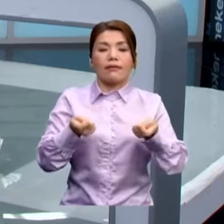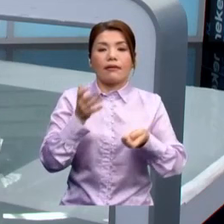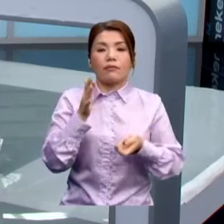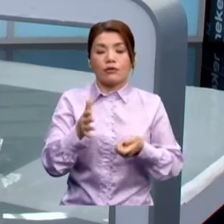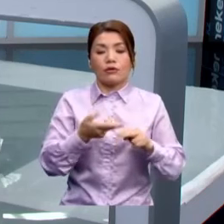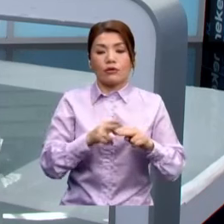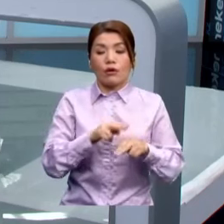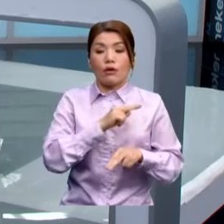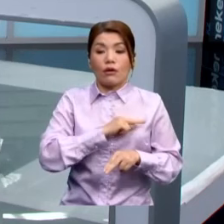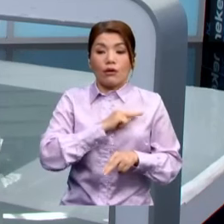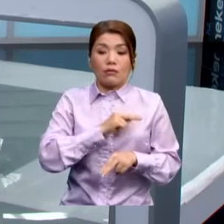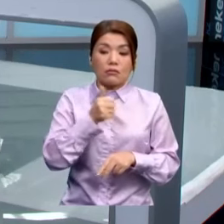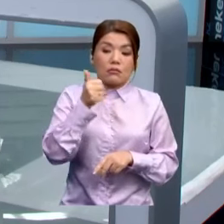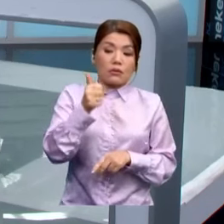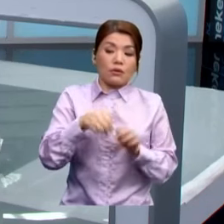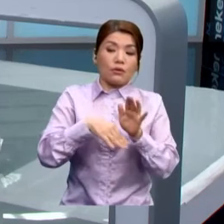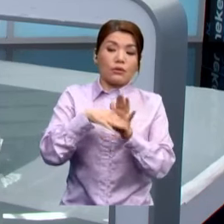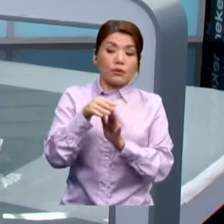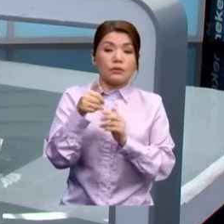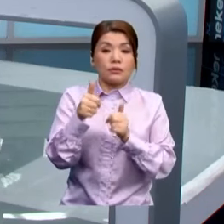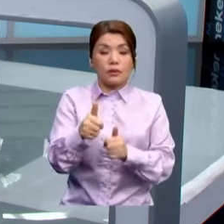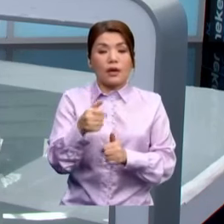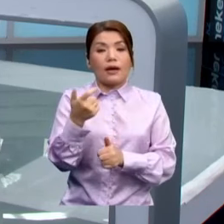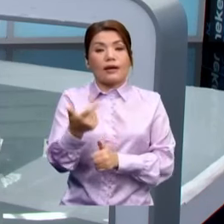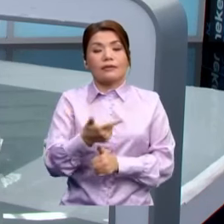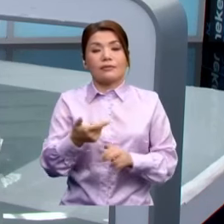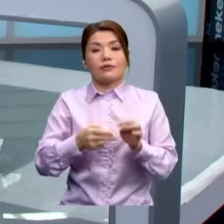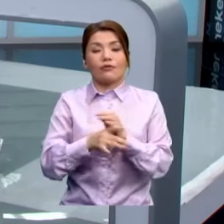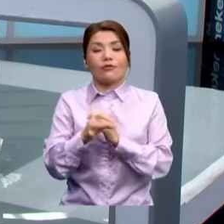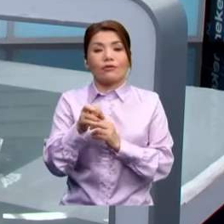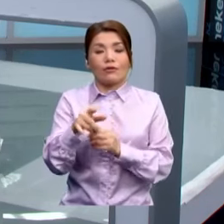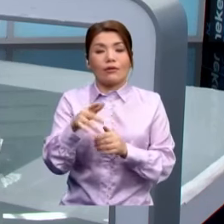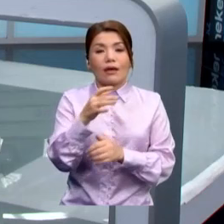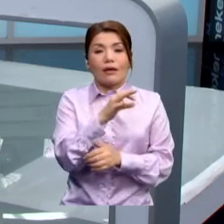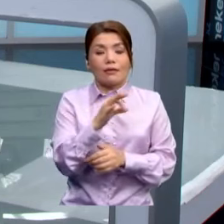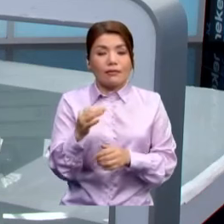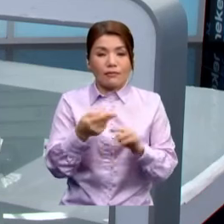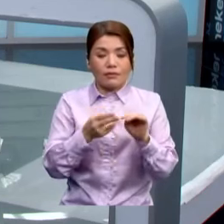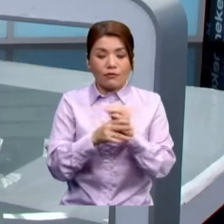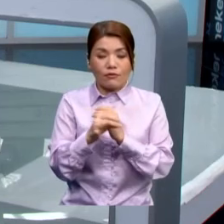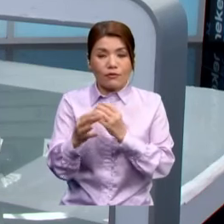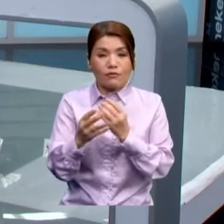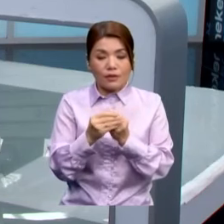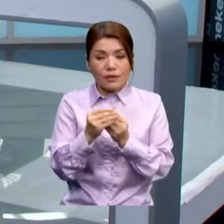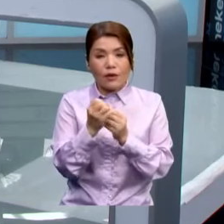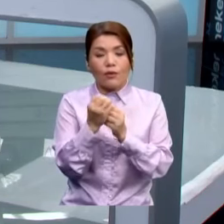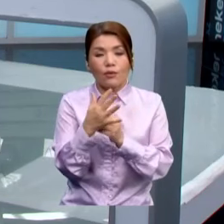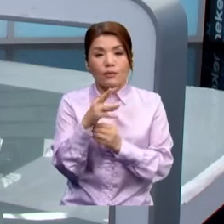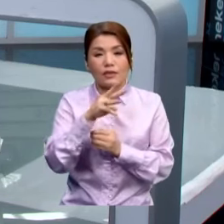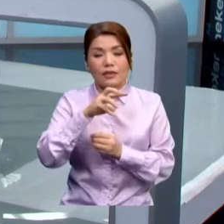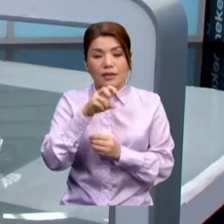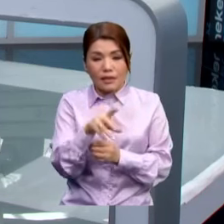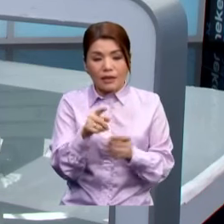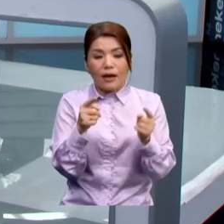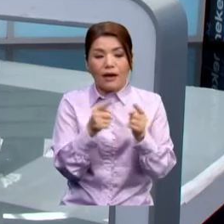олардың жұмысы көңілден шығып жатса, Азаматтық авиация комитеті бұл нысанды Біріккен Араб әмірліктеріне тағы 15 жылға жалға беру